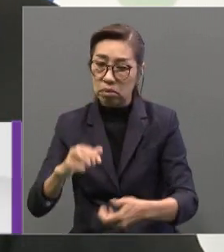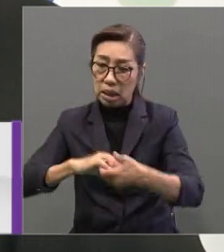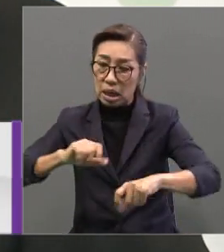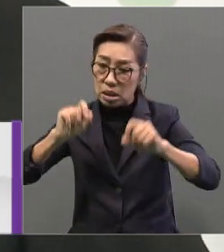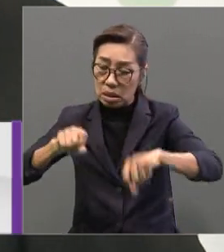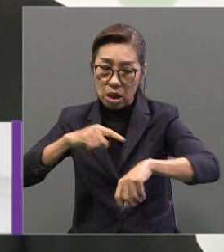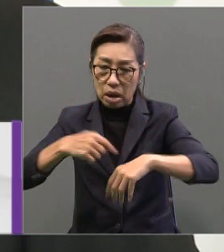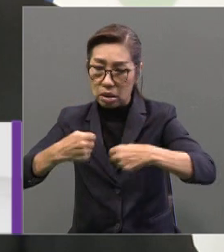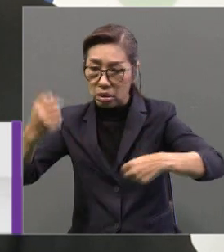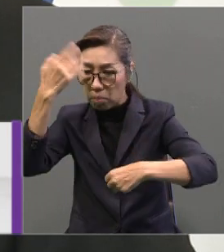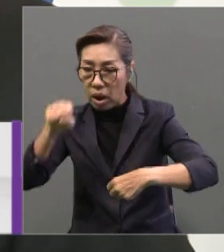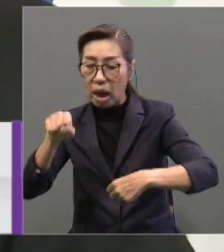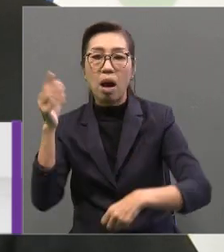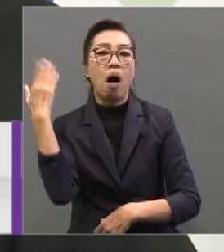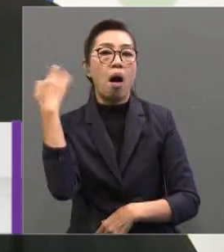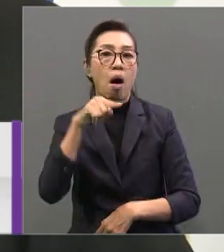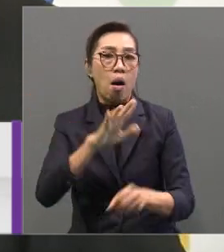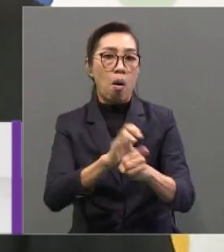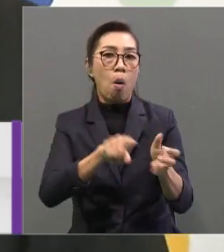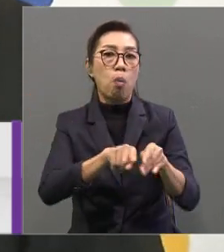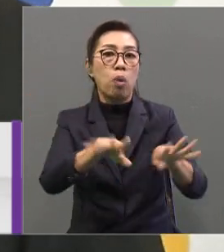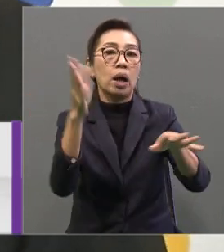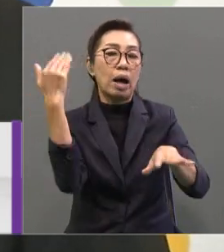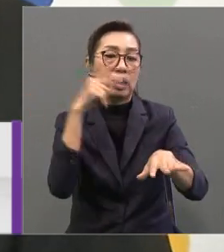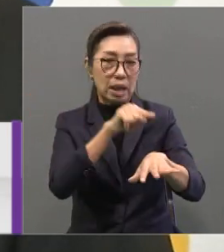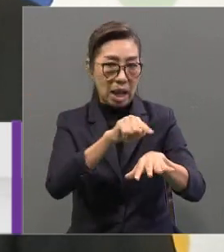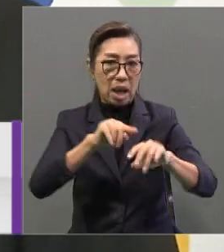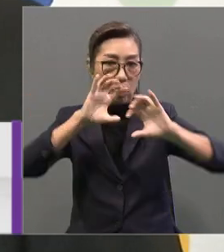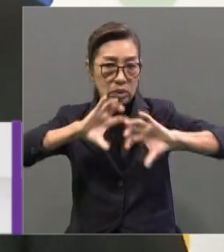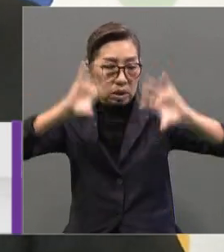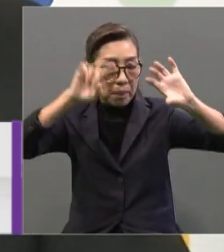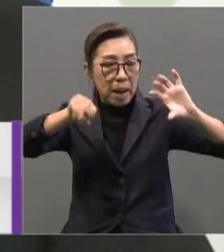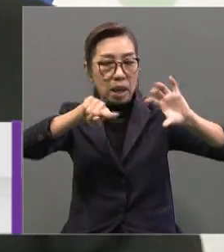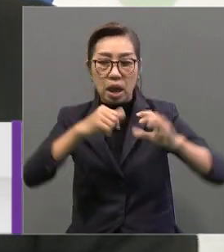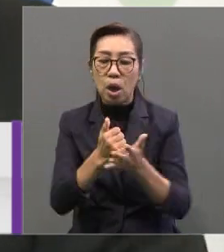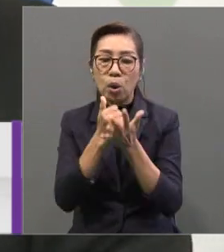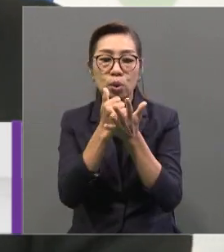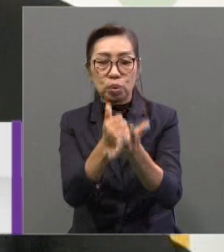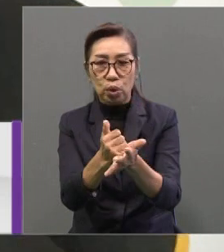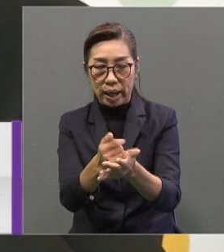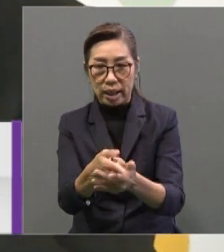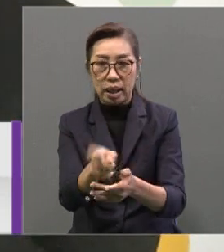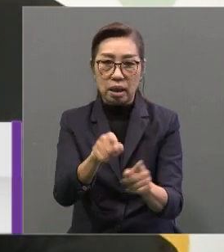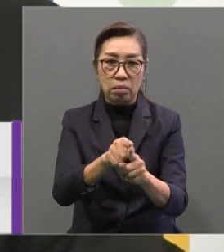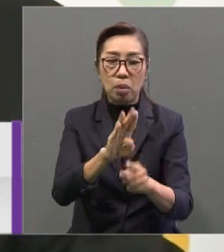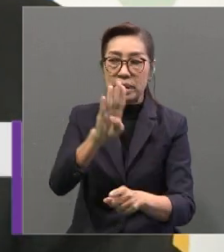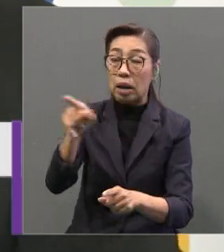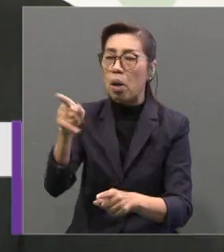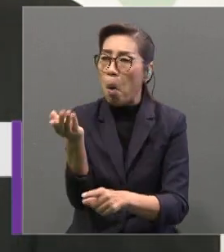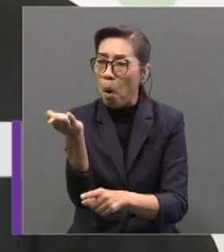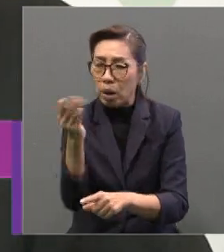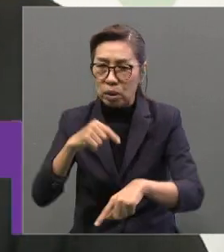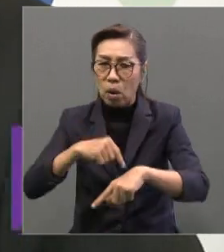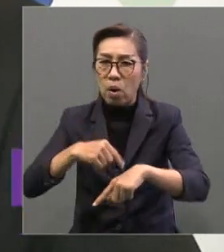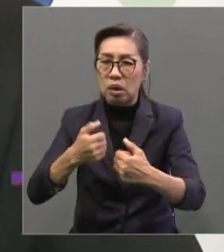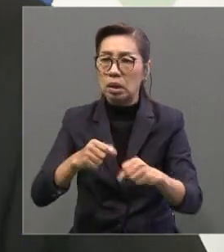ฐบาลให้ความช่วยเหลือเรื่องโควิดใช่ไหมมันก็ไม่โดนปรับเขาก็สามารถมีสิทธิ์ที่จะขอขยายปรับสัญญาไปได้อันนั้นก็คงเป็นเรื่องที่เข